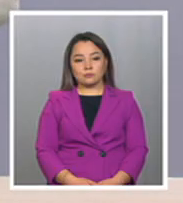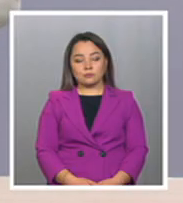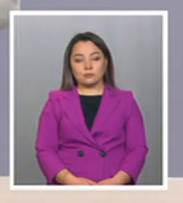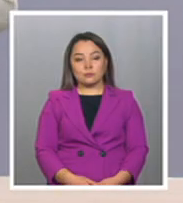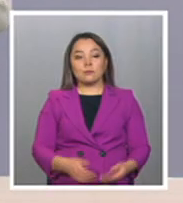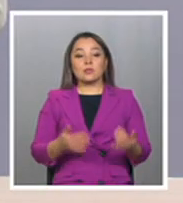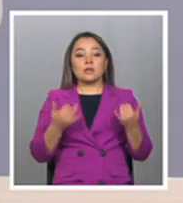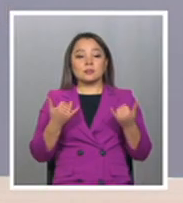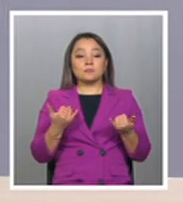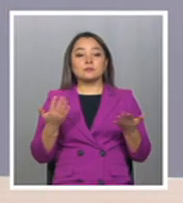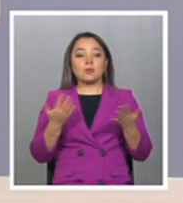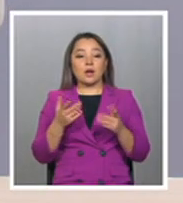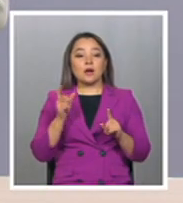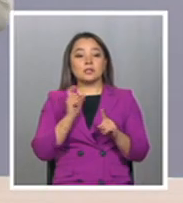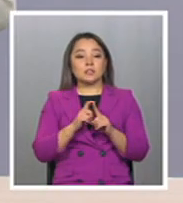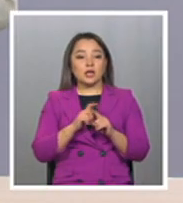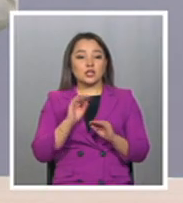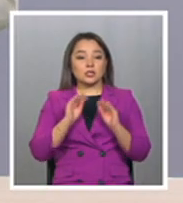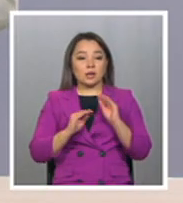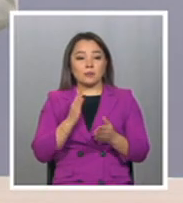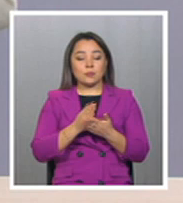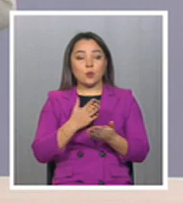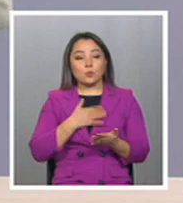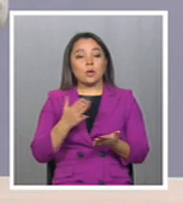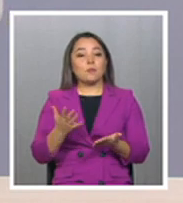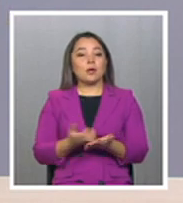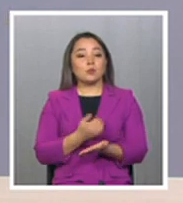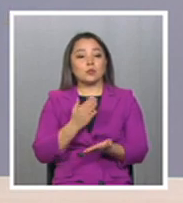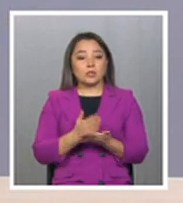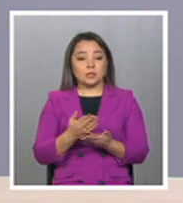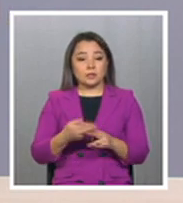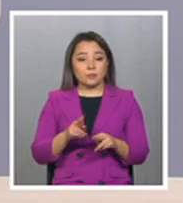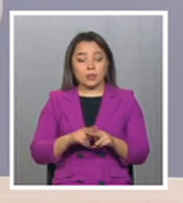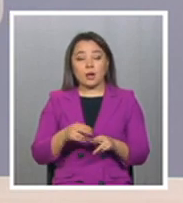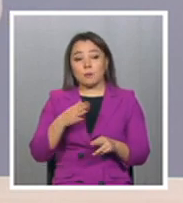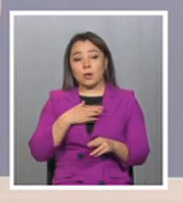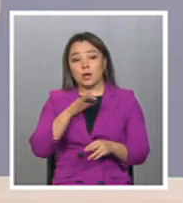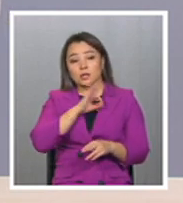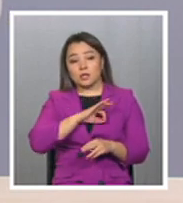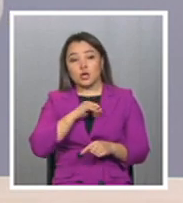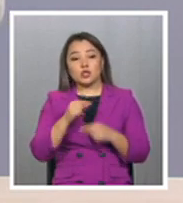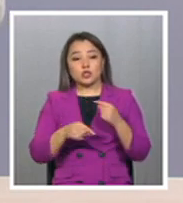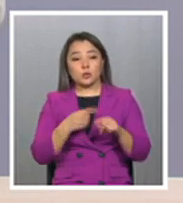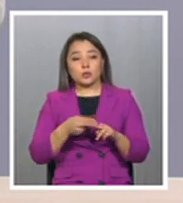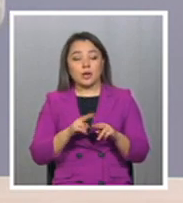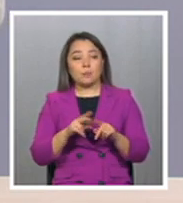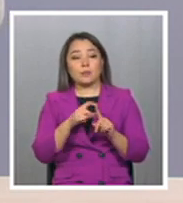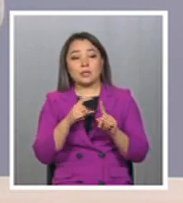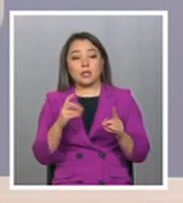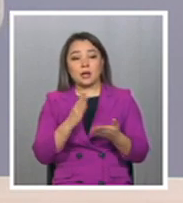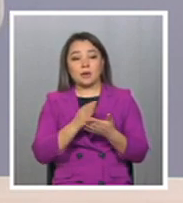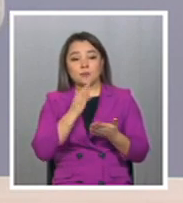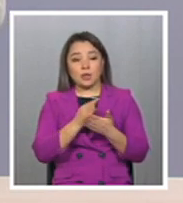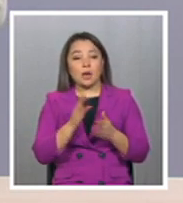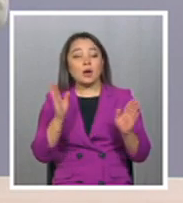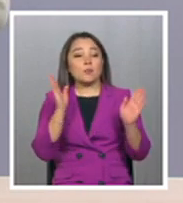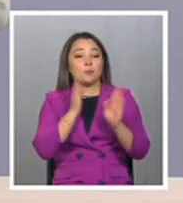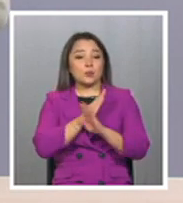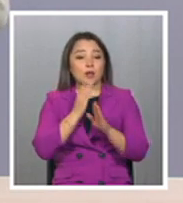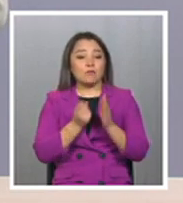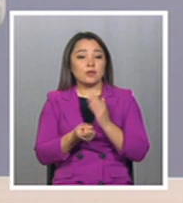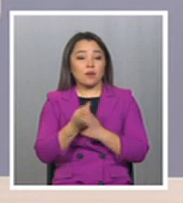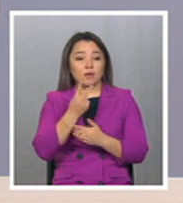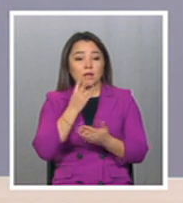Итак, какие словосочетания у нас получились? Мы использовали следующие прилагательные. Природное